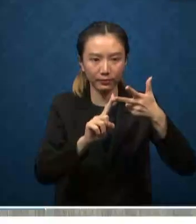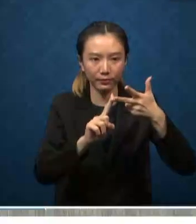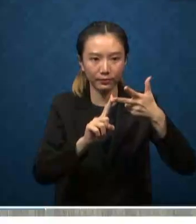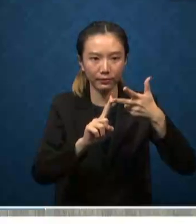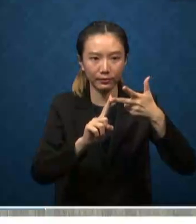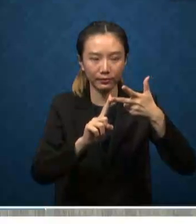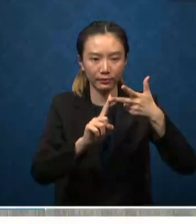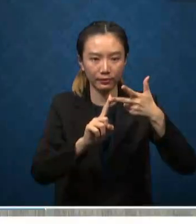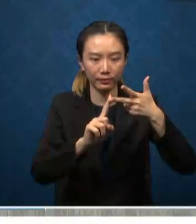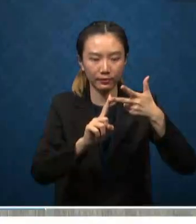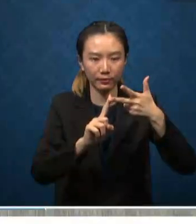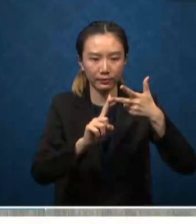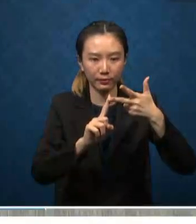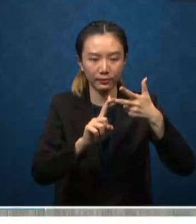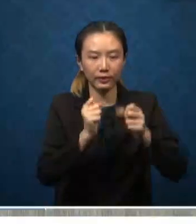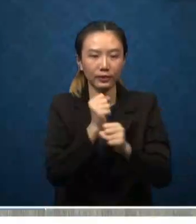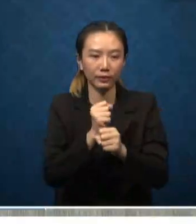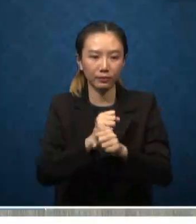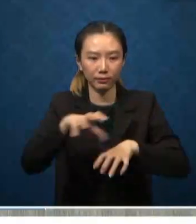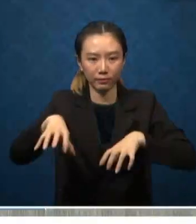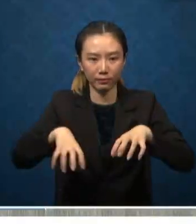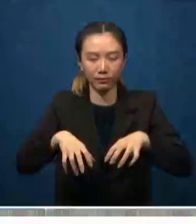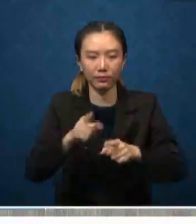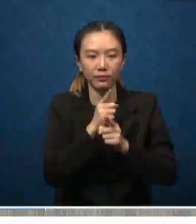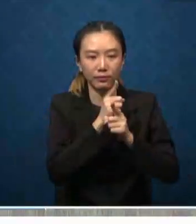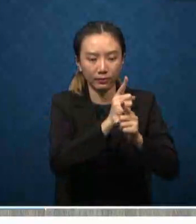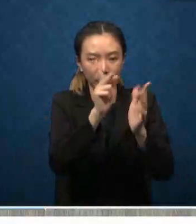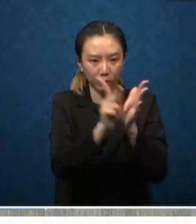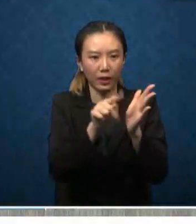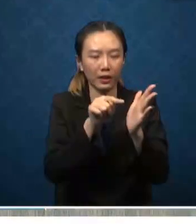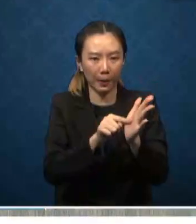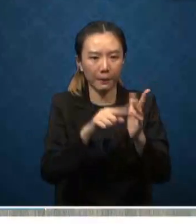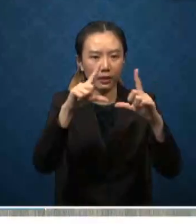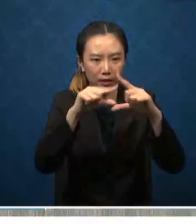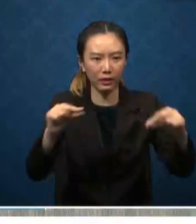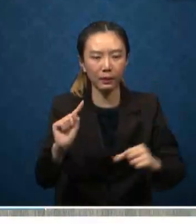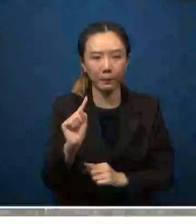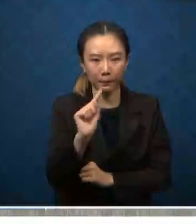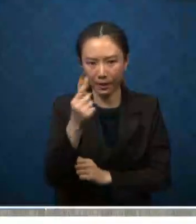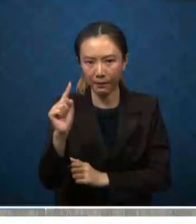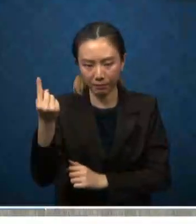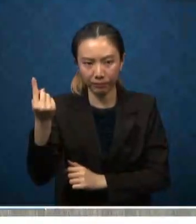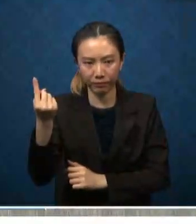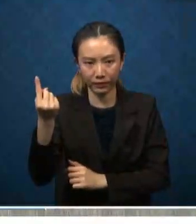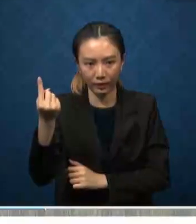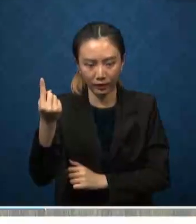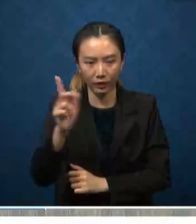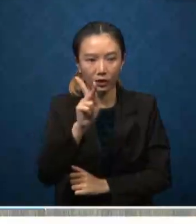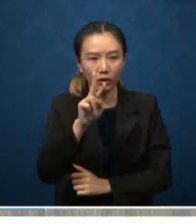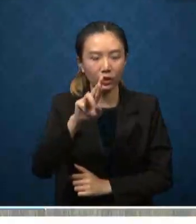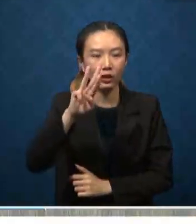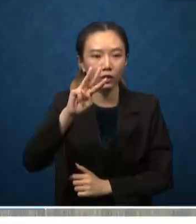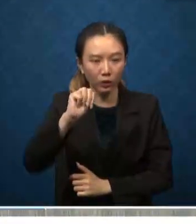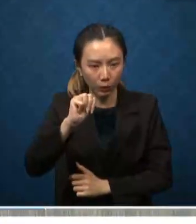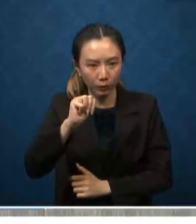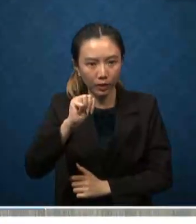จากการดำเนินการตามกฎหมายดังกล่าวเป็นเรื่องใหม่กรมสรรพากรและหน่วยงานที่เกี่ยว